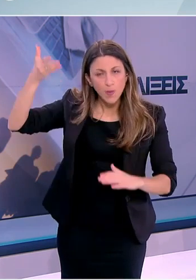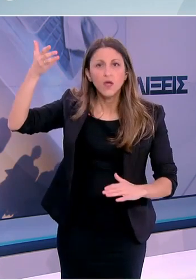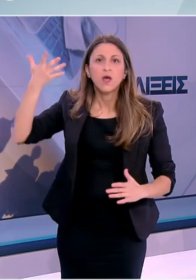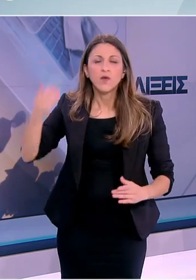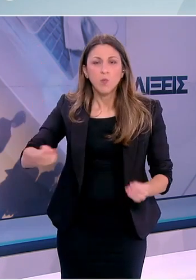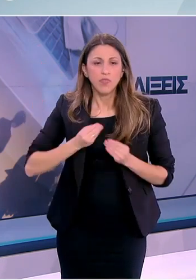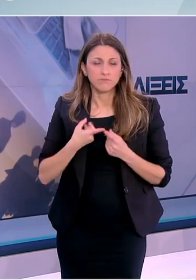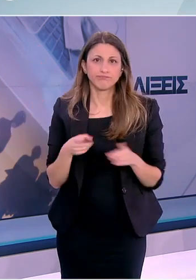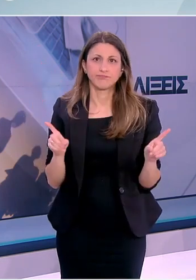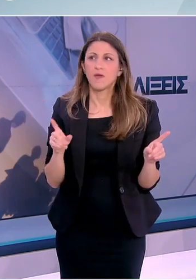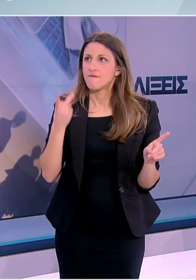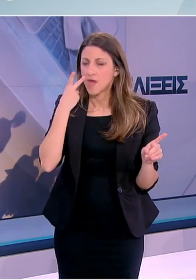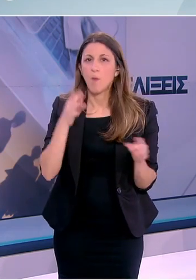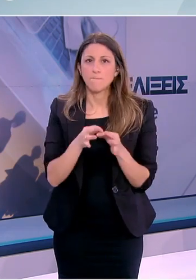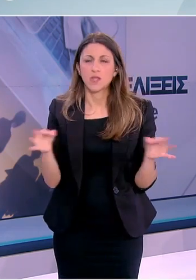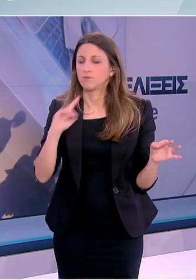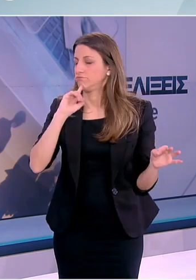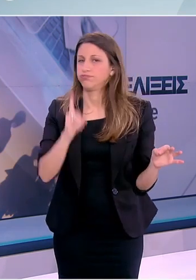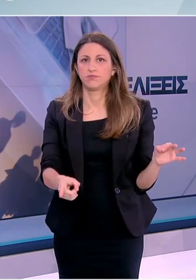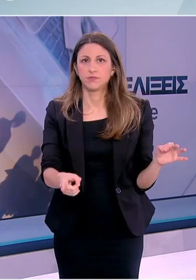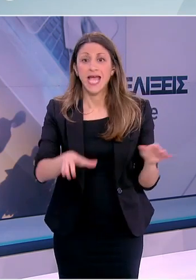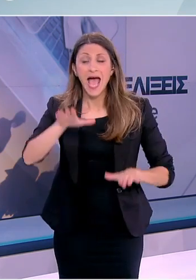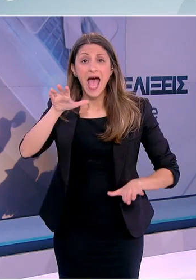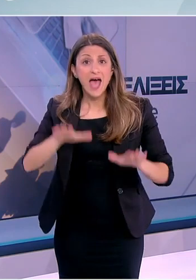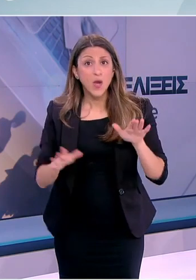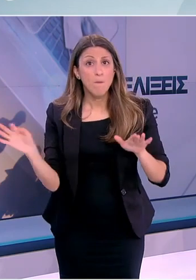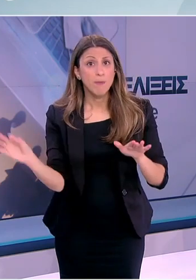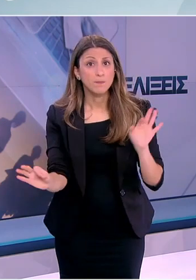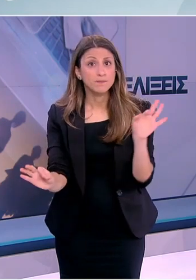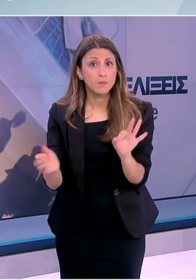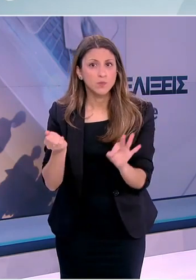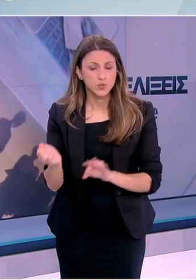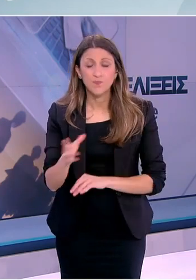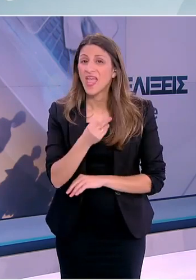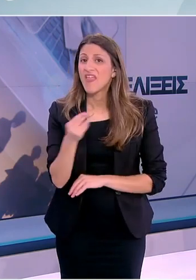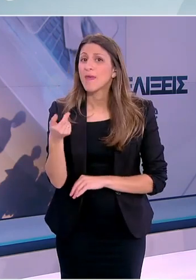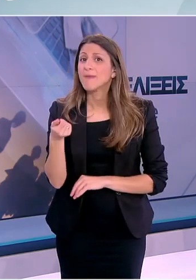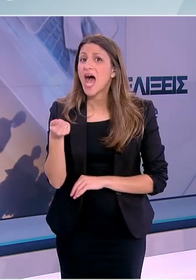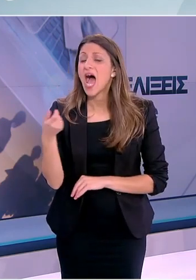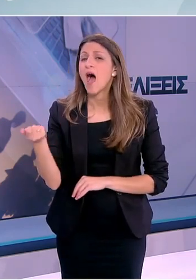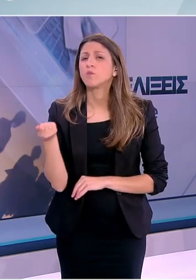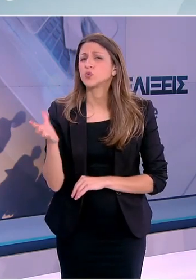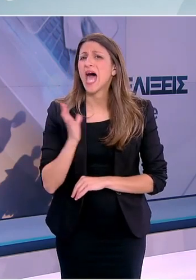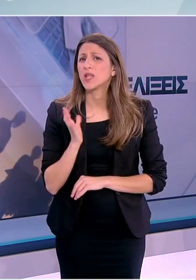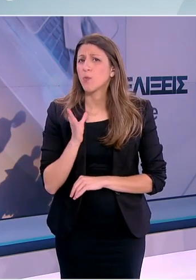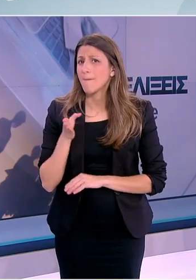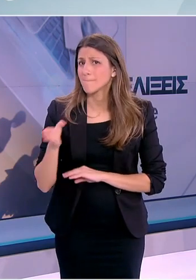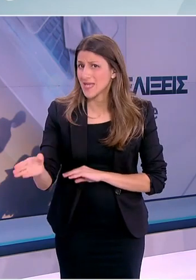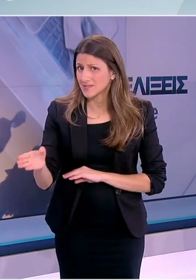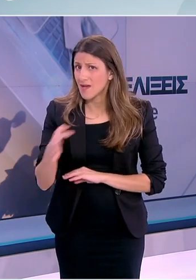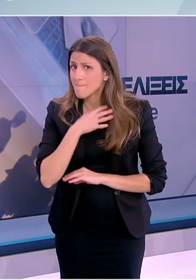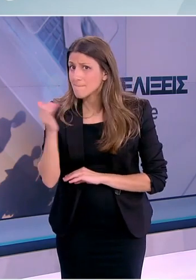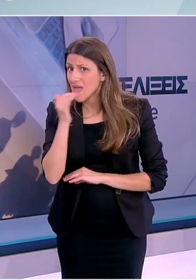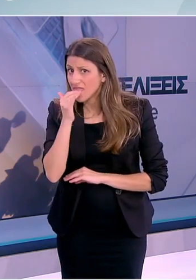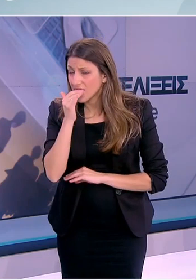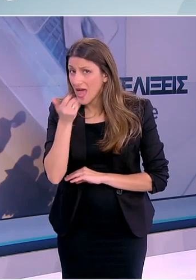ιού. Έτσι πορεύεσαι και κοιτάς τη δυναμική. Μην ξεχνάτε όμως, δεν είναι μόνο ο αριθμός σε μεθ. Είναι ότι αυτοί οι άνθρωποι μένουν 10-15 μέρες στη μεθ.